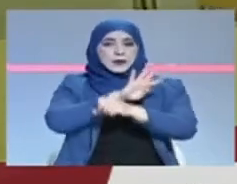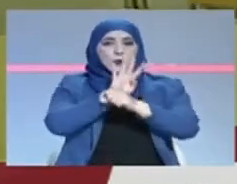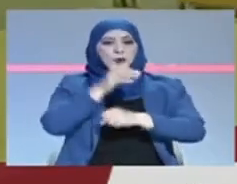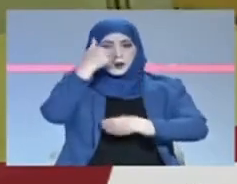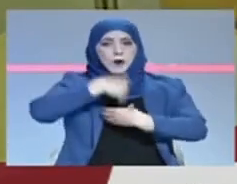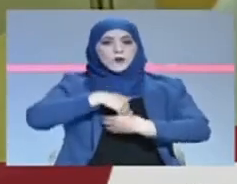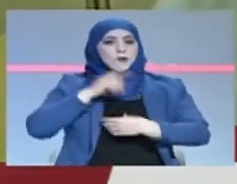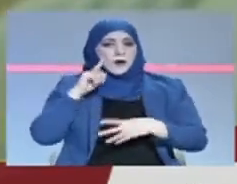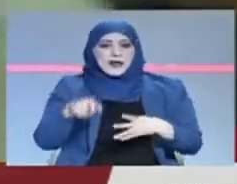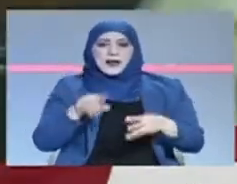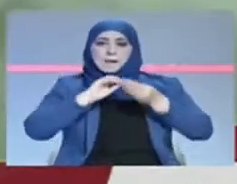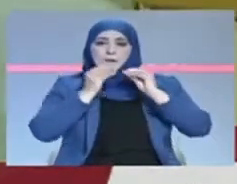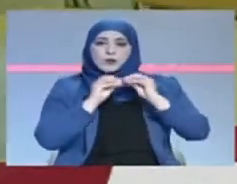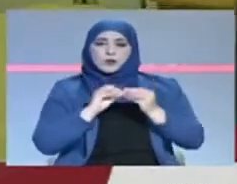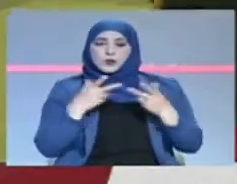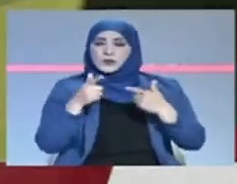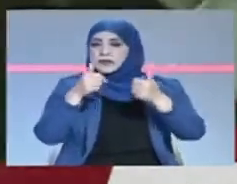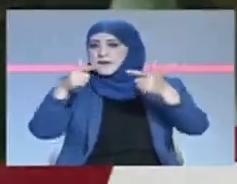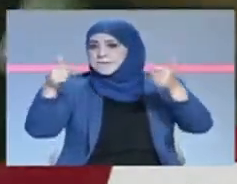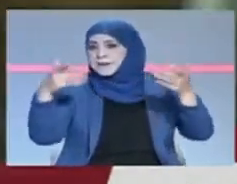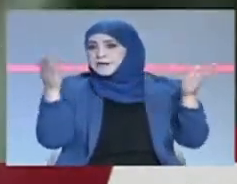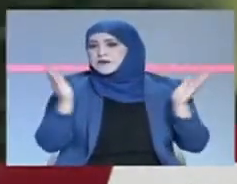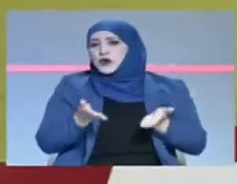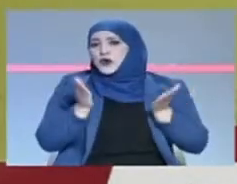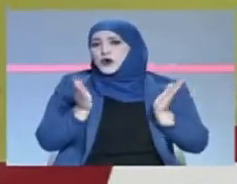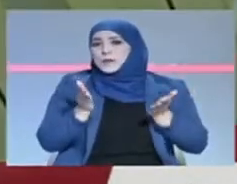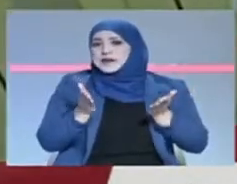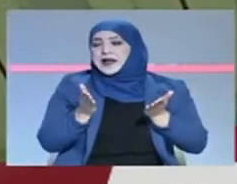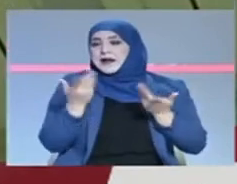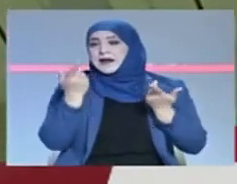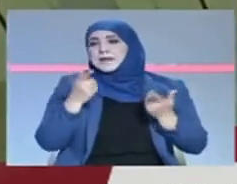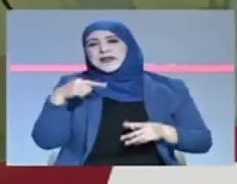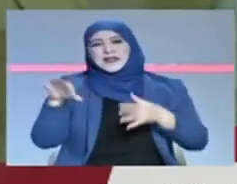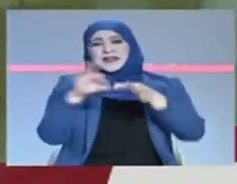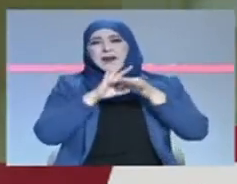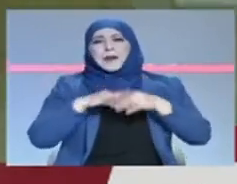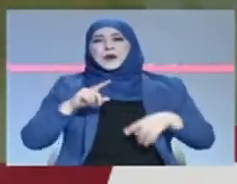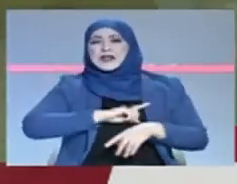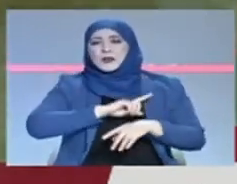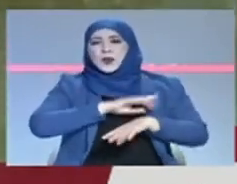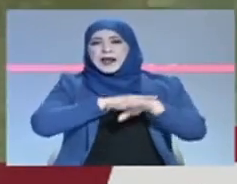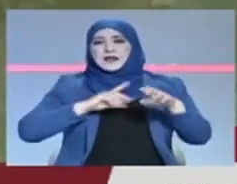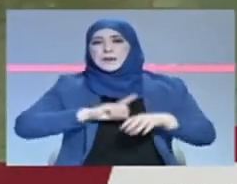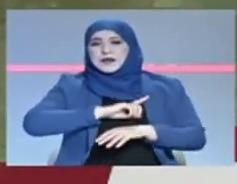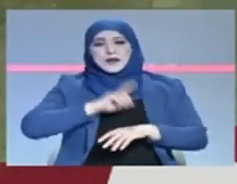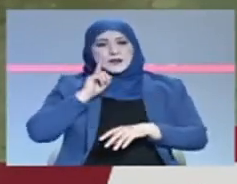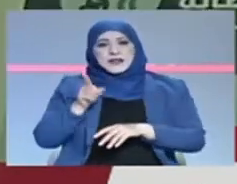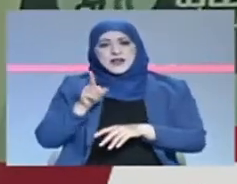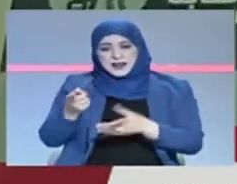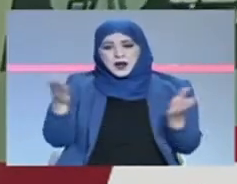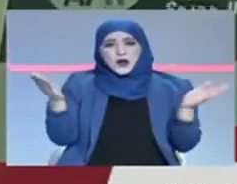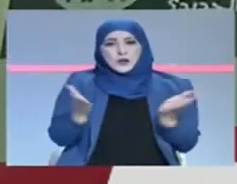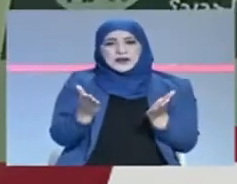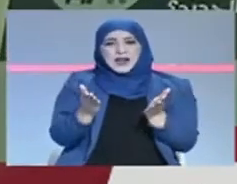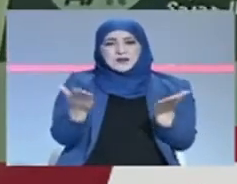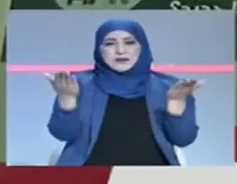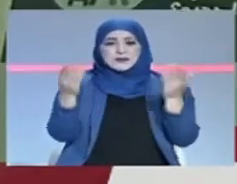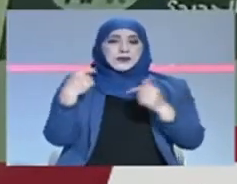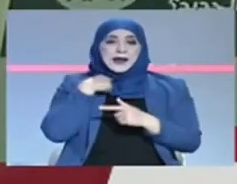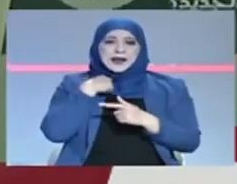ما خلق إشكالات عديدة في المستشفى الجهوي ببن قردان لعجز هذه المؤسسة عن